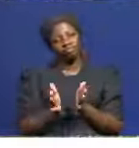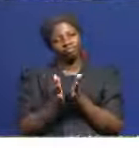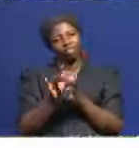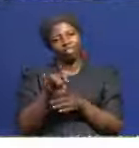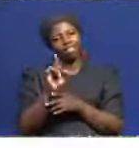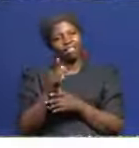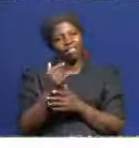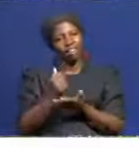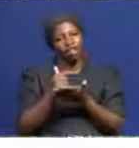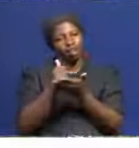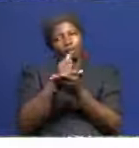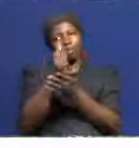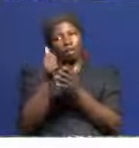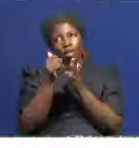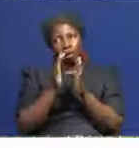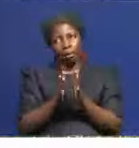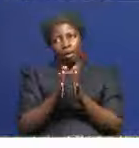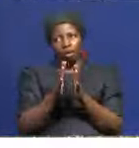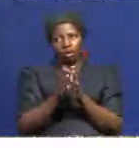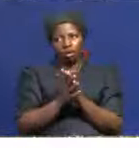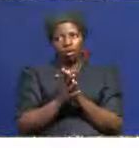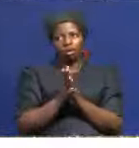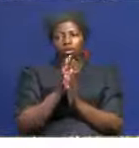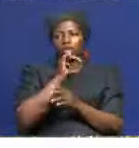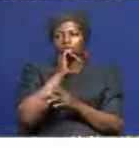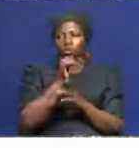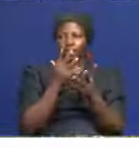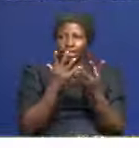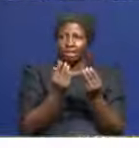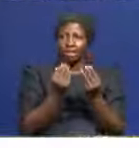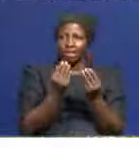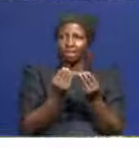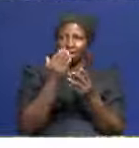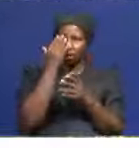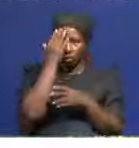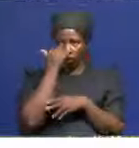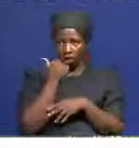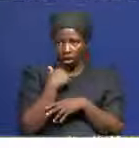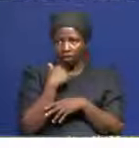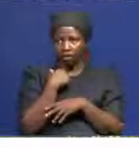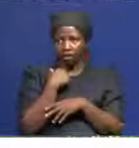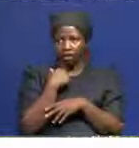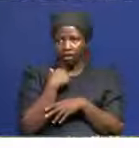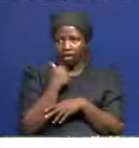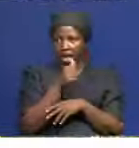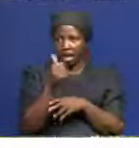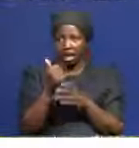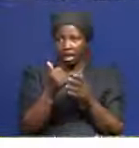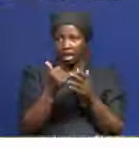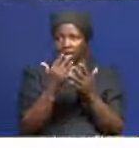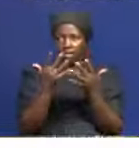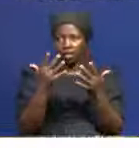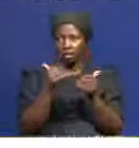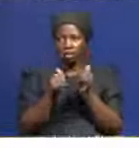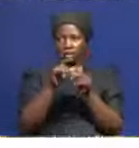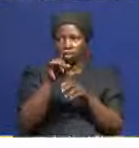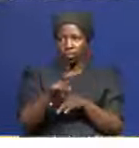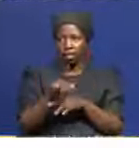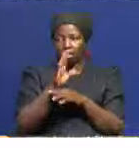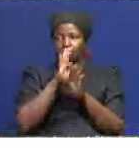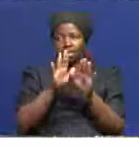usaidie mwenzako. Na najua sio rahisi sana kwa sababu kuna mambo sasa lazima tuangalie